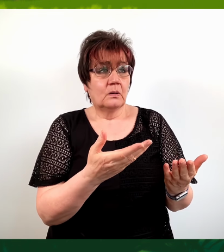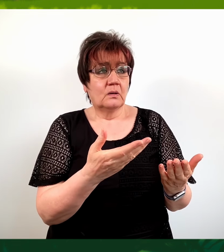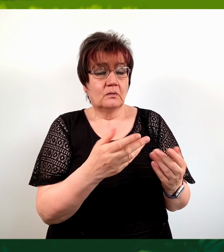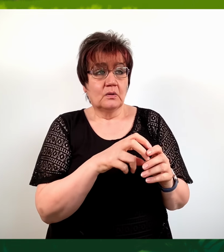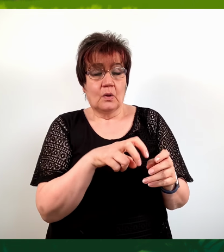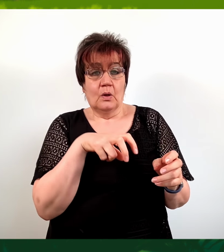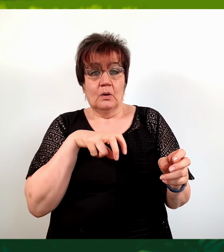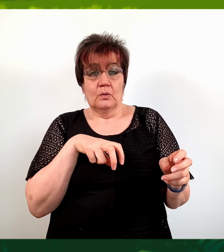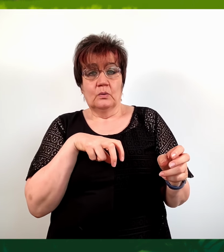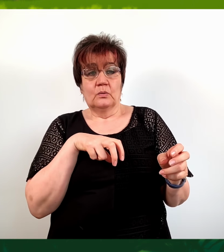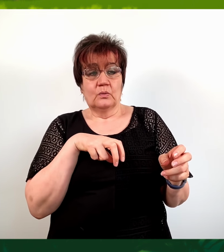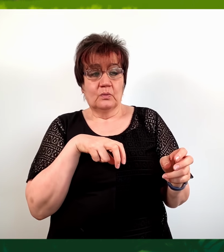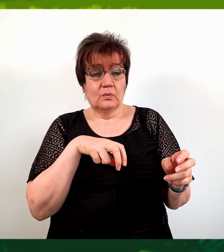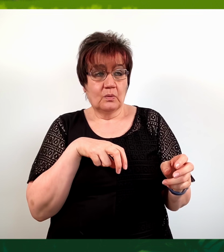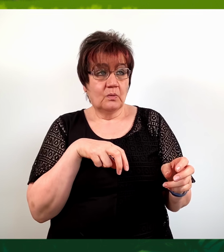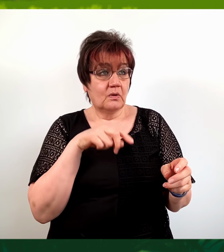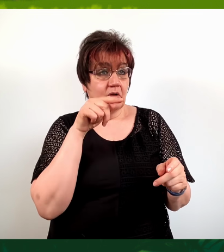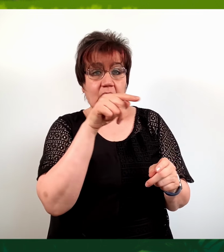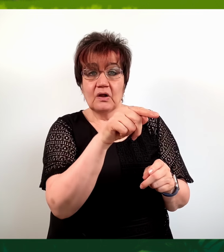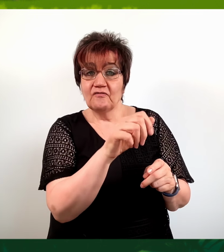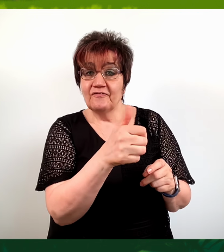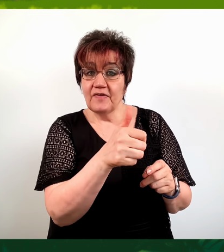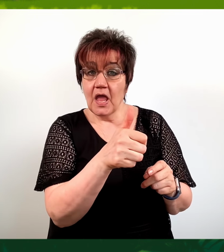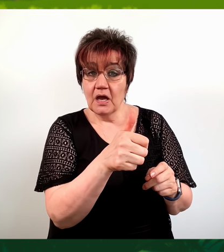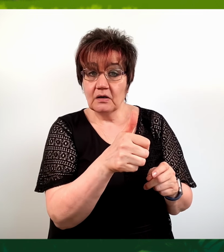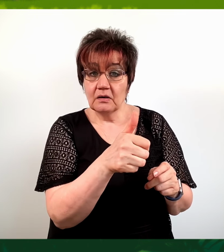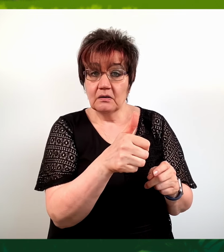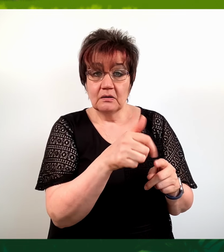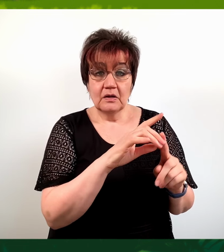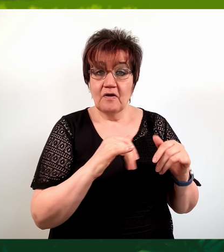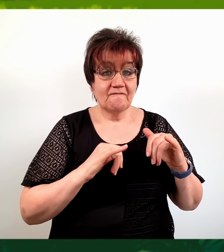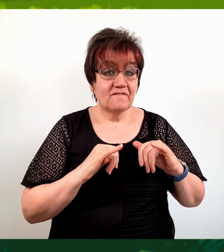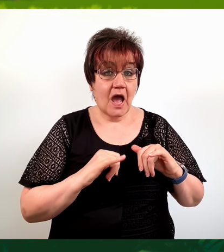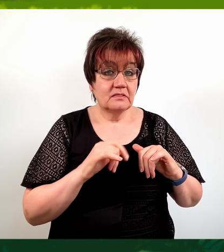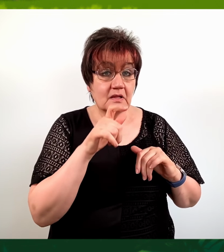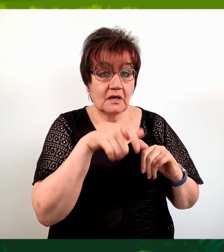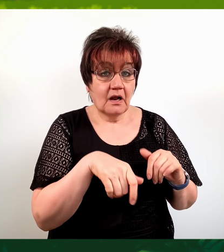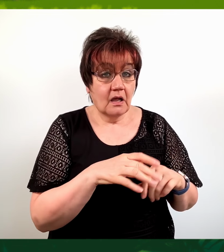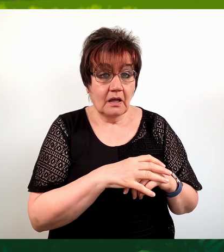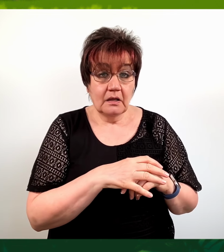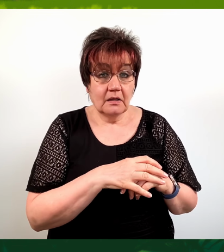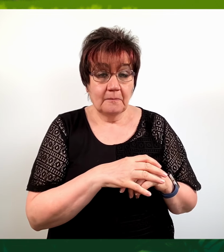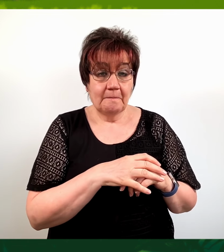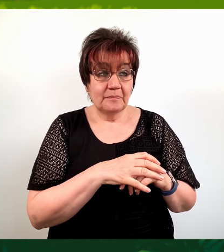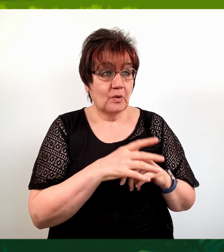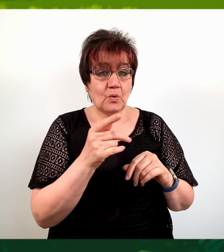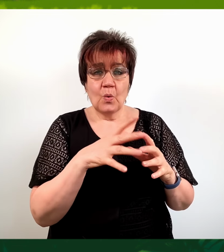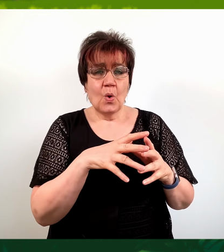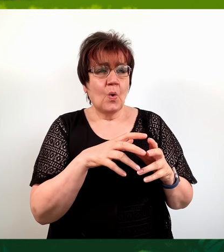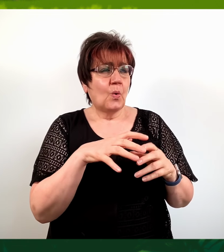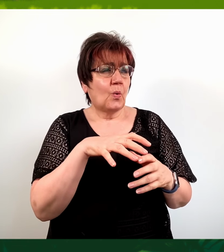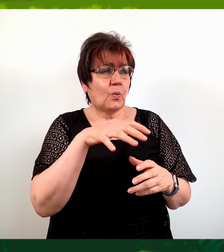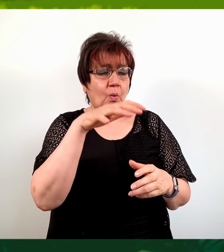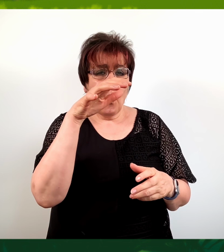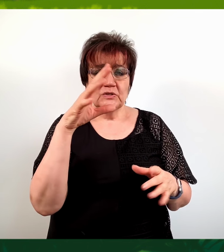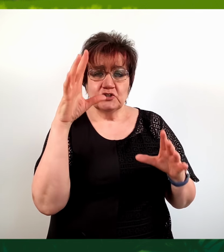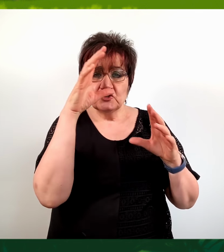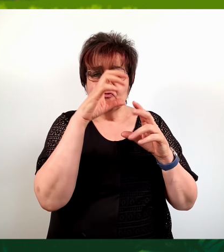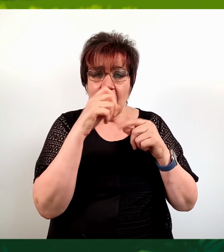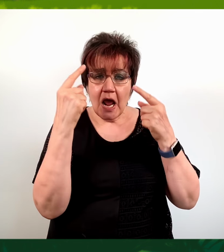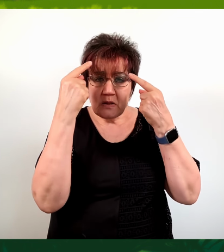und wich zurück, denn vor ihr stand kein Wanderer, sondern ein riesiger